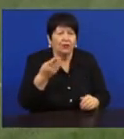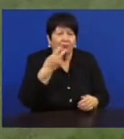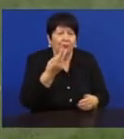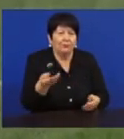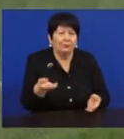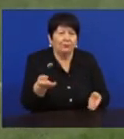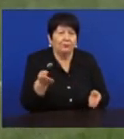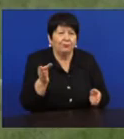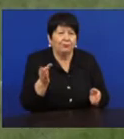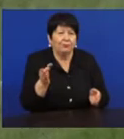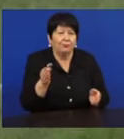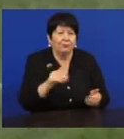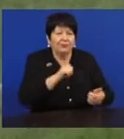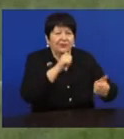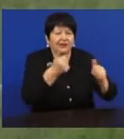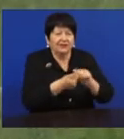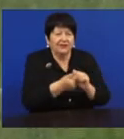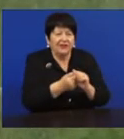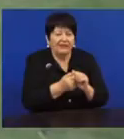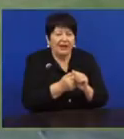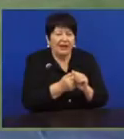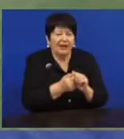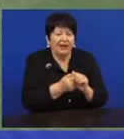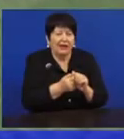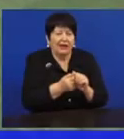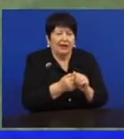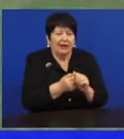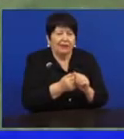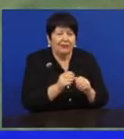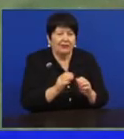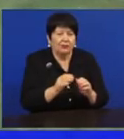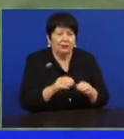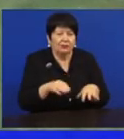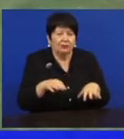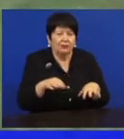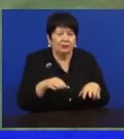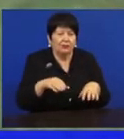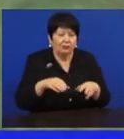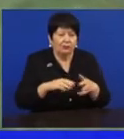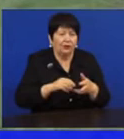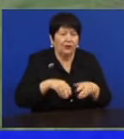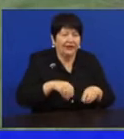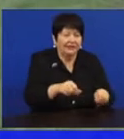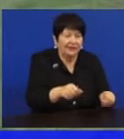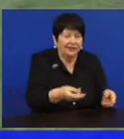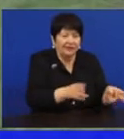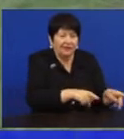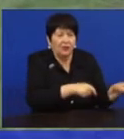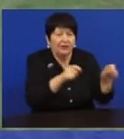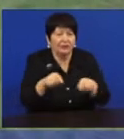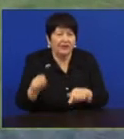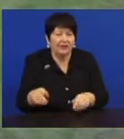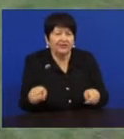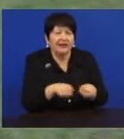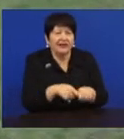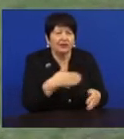compostate, ușor transformate în îngrășăminte pentru grădină și nu aduse aici. Sau chiar dacă